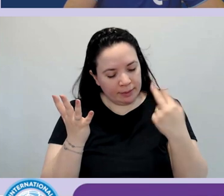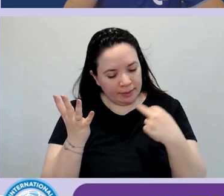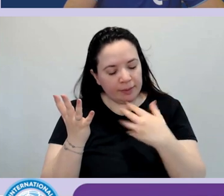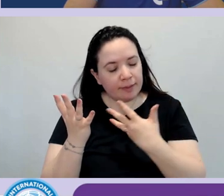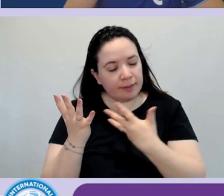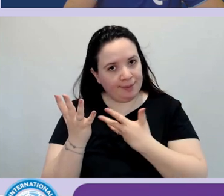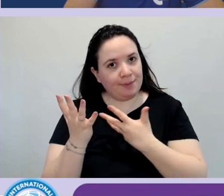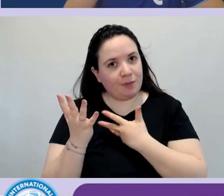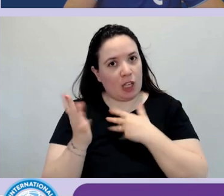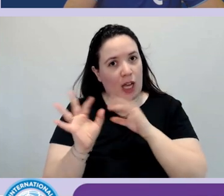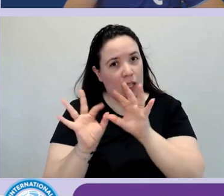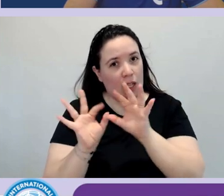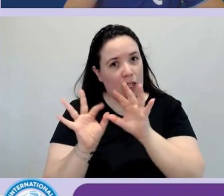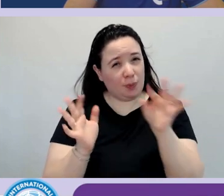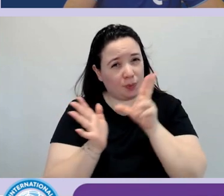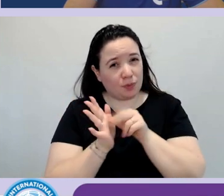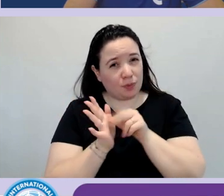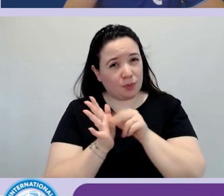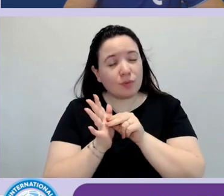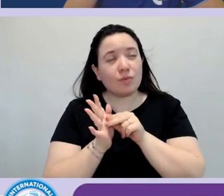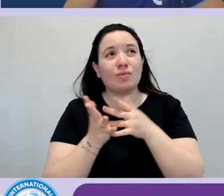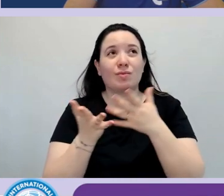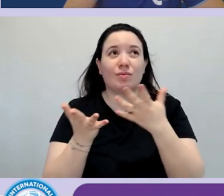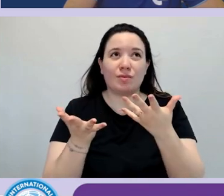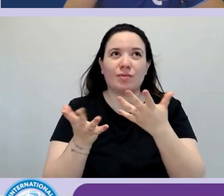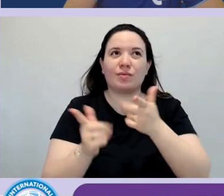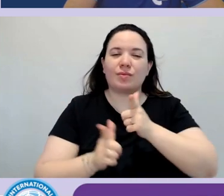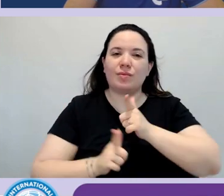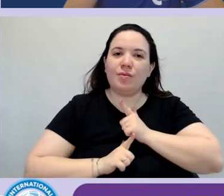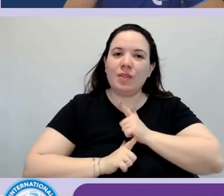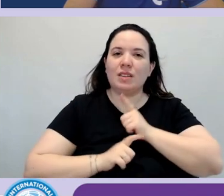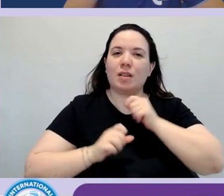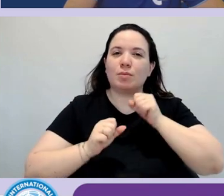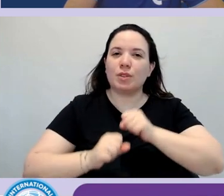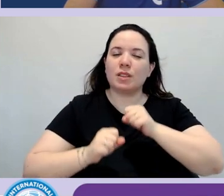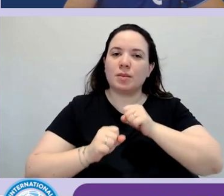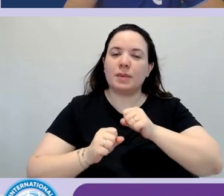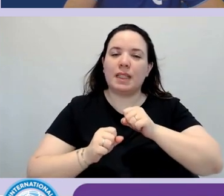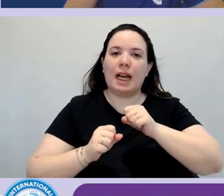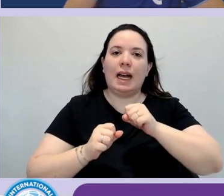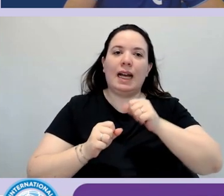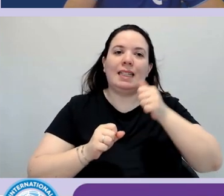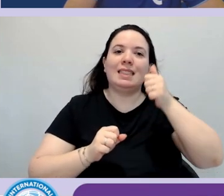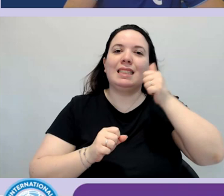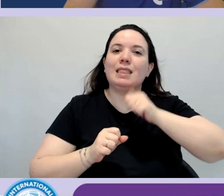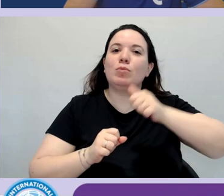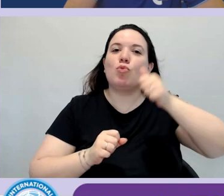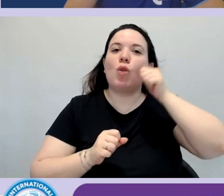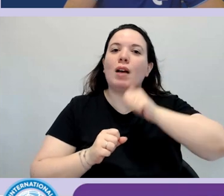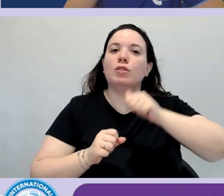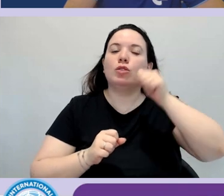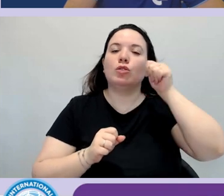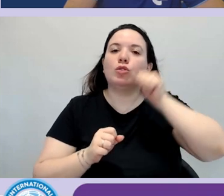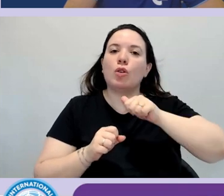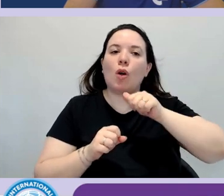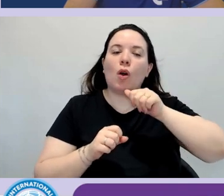sono delle App che permettono in qualche modo di simulare l'esplorazione